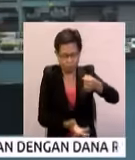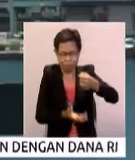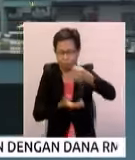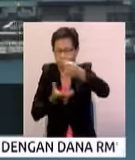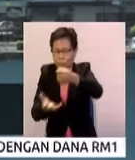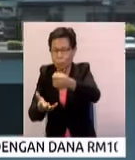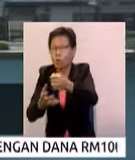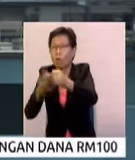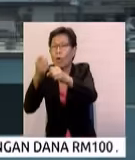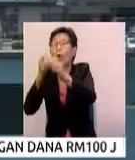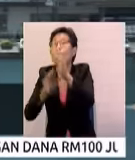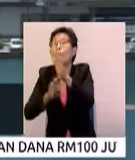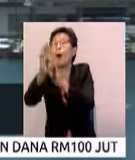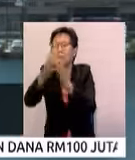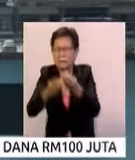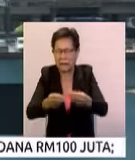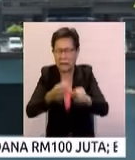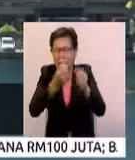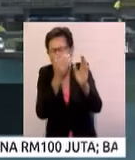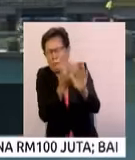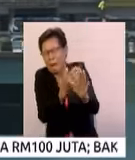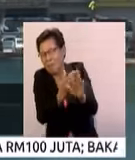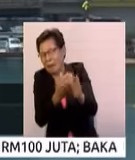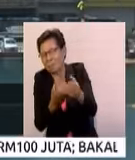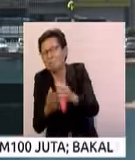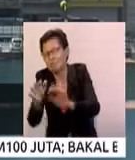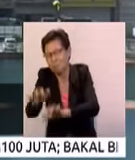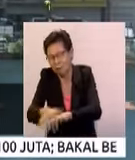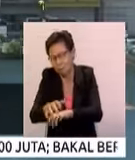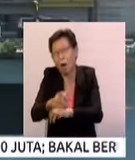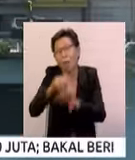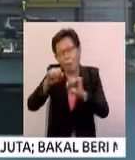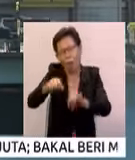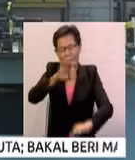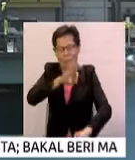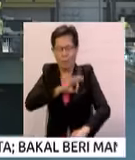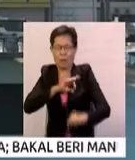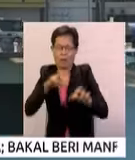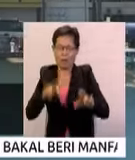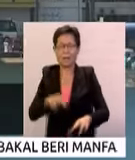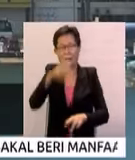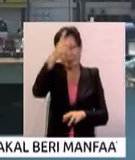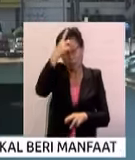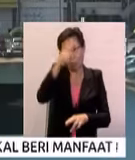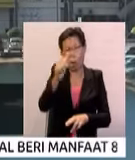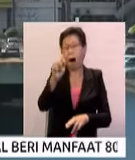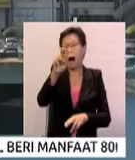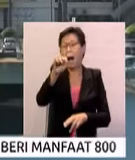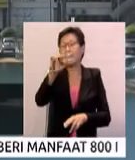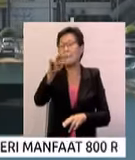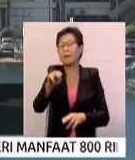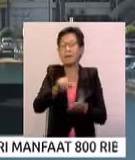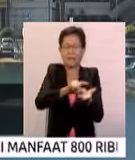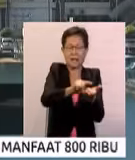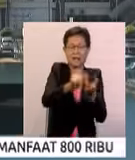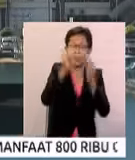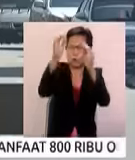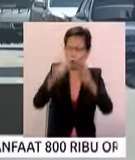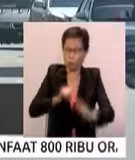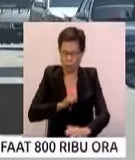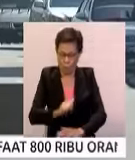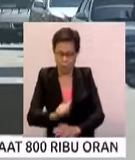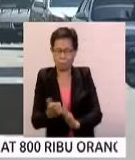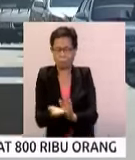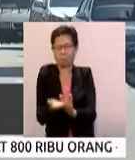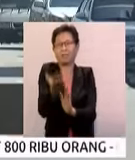untuk membangunkan tanah terbiar yang mampu memberi manfaat kepada rakyat. Datuk Seri Aminuddin berkata, gaji guru agama turut